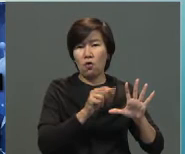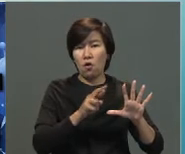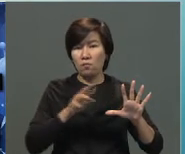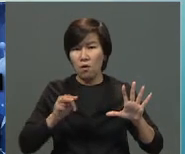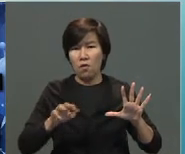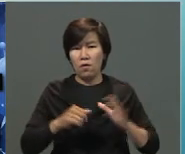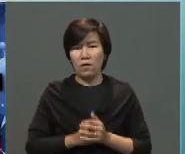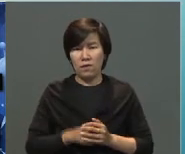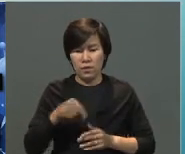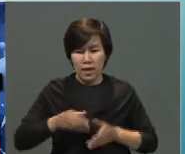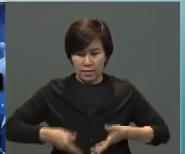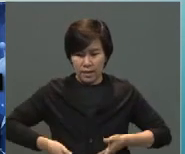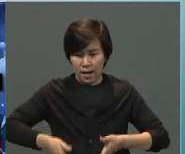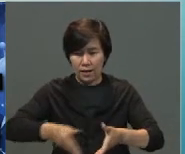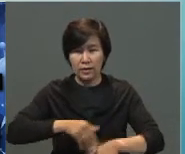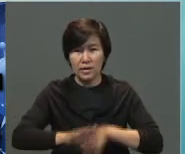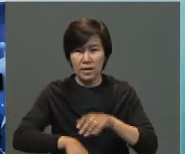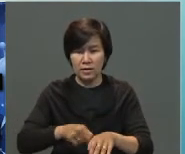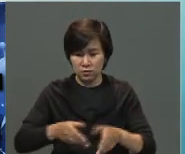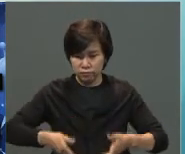ตารางเมตรต่อคนเว้นระยะยืนนั่งยืนเดินนะทางเดินมากกว่า1เมตรแต่ที่สำคัญที่ผมวง